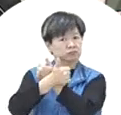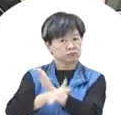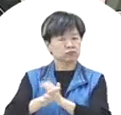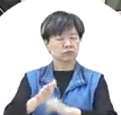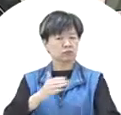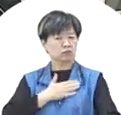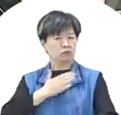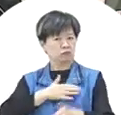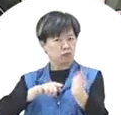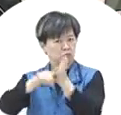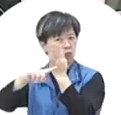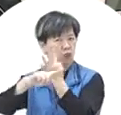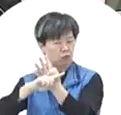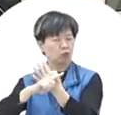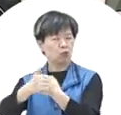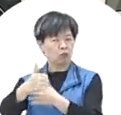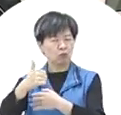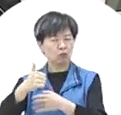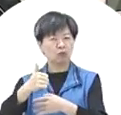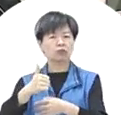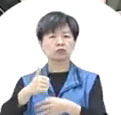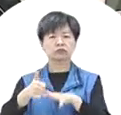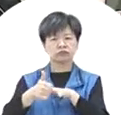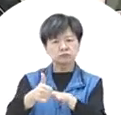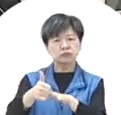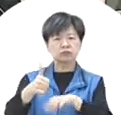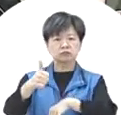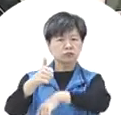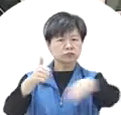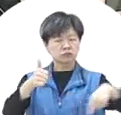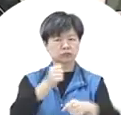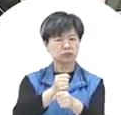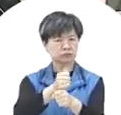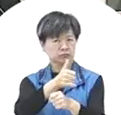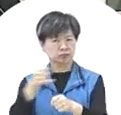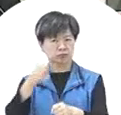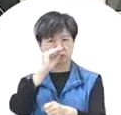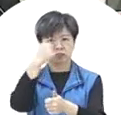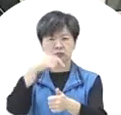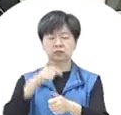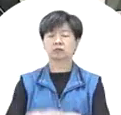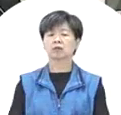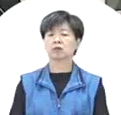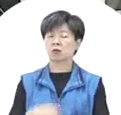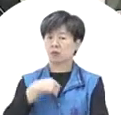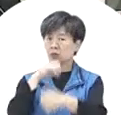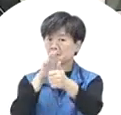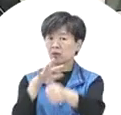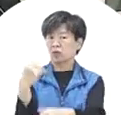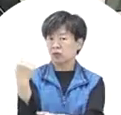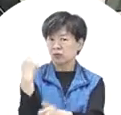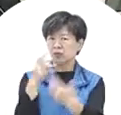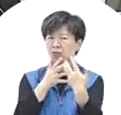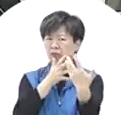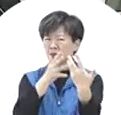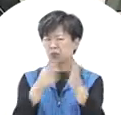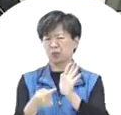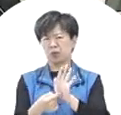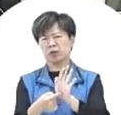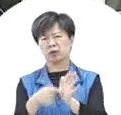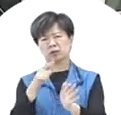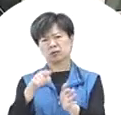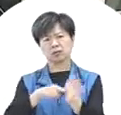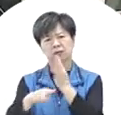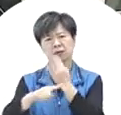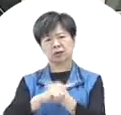常的专业，他带着我们基层同仁在特教这一块。 市长昨天的答询呢，就显示他的专业的傲慢，